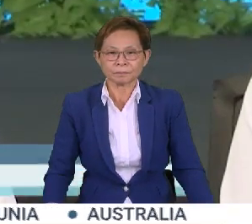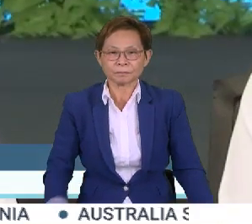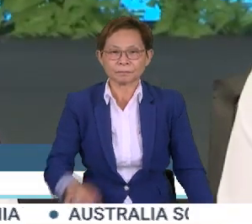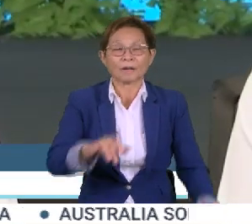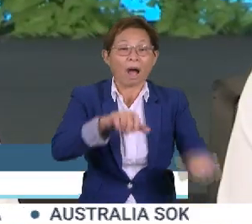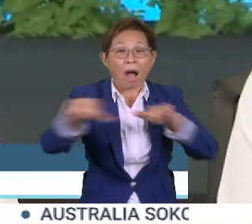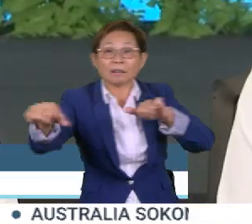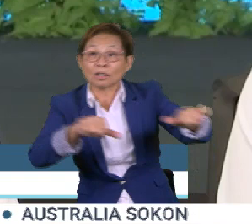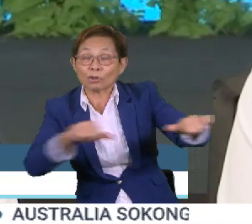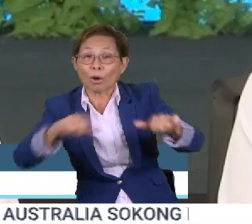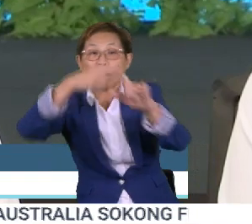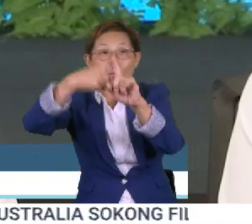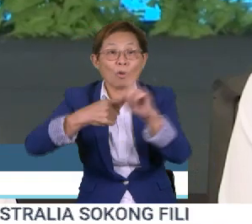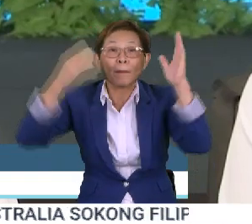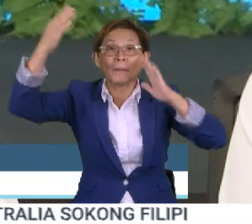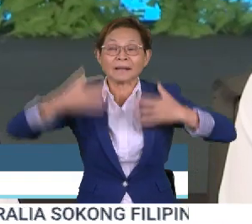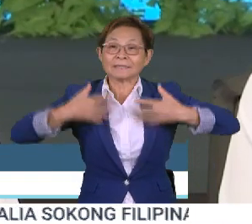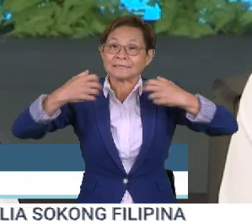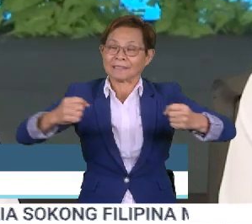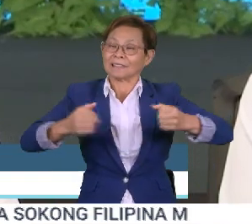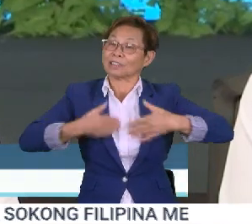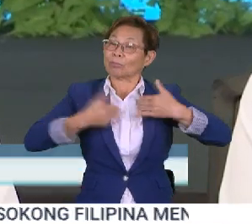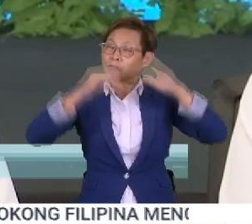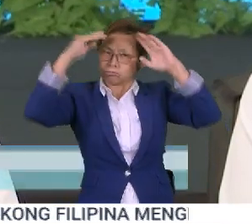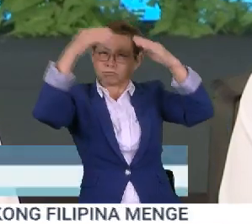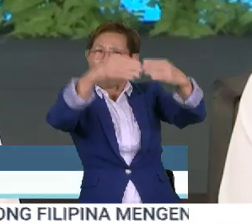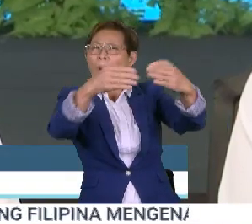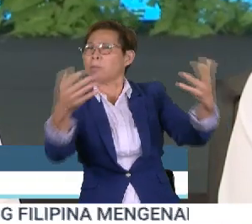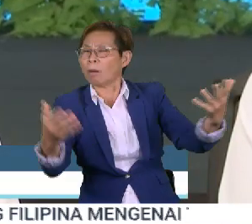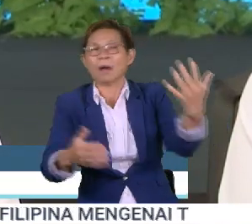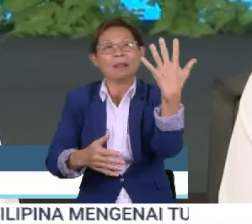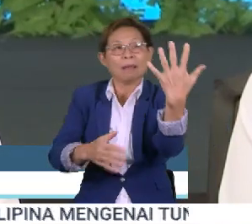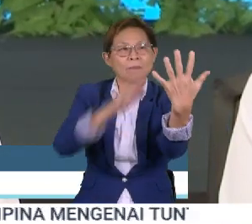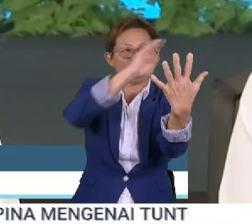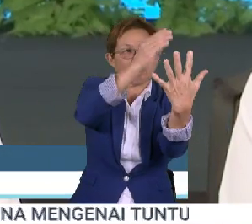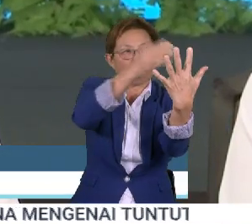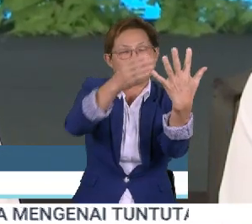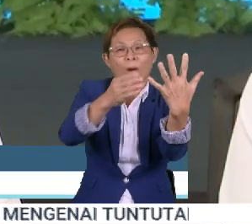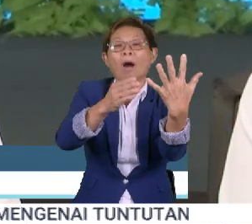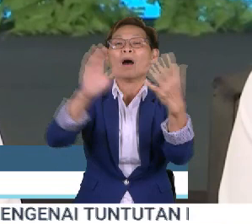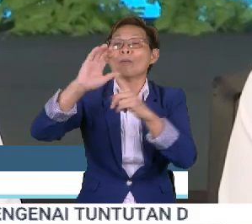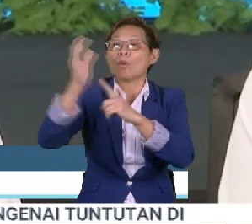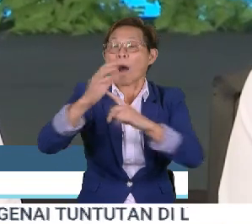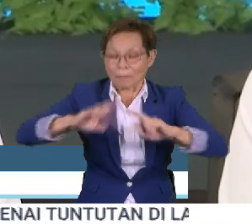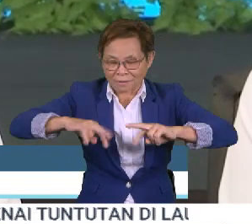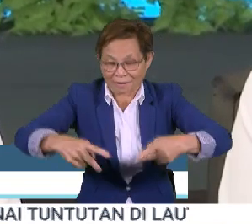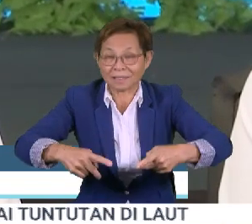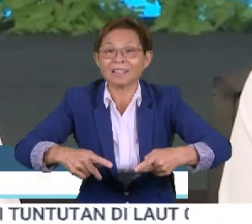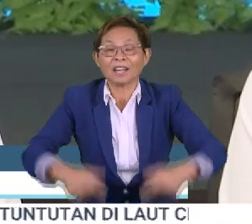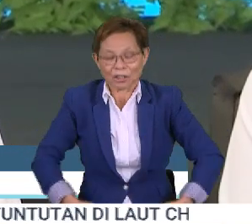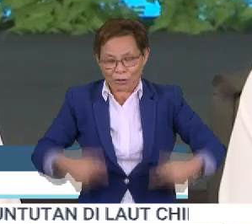activity bulan Malaysia Sehat Sejahtera memfokuskan kepada 5 fokus pembudayaan hidup yaitu